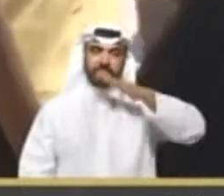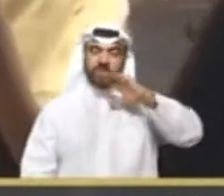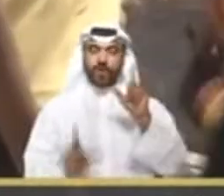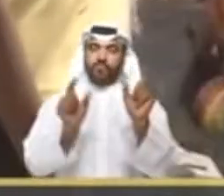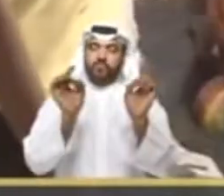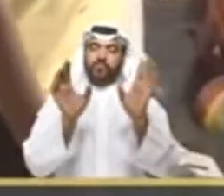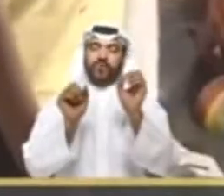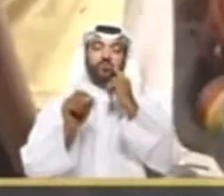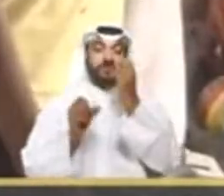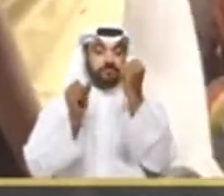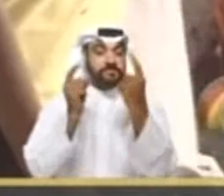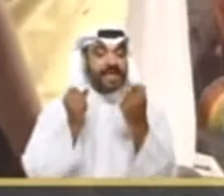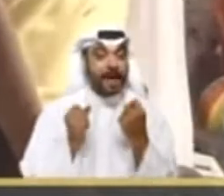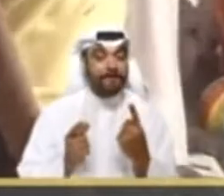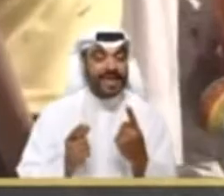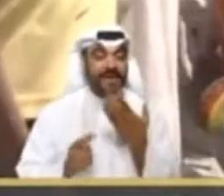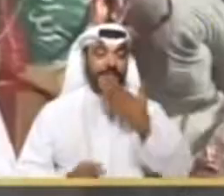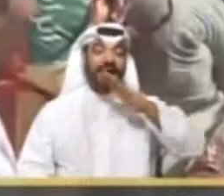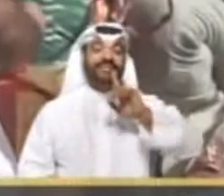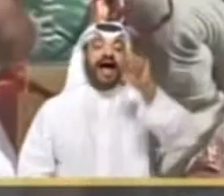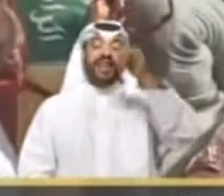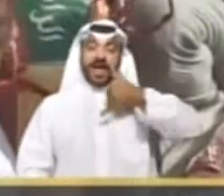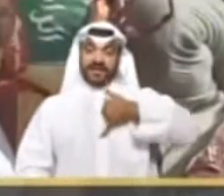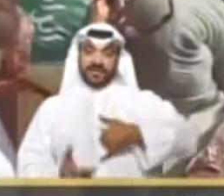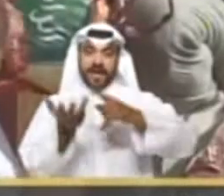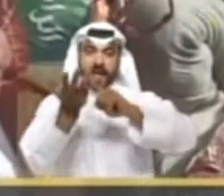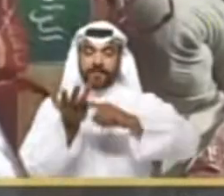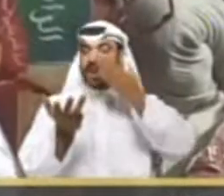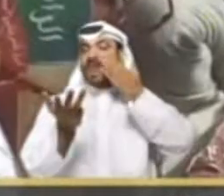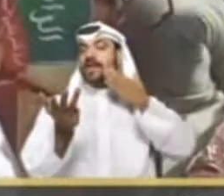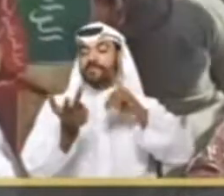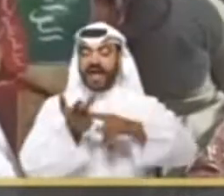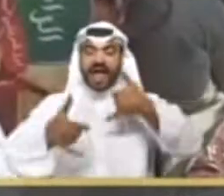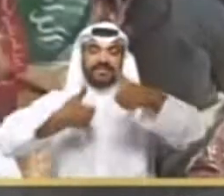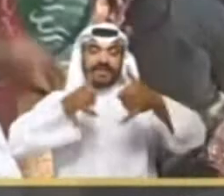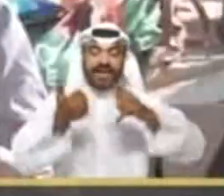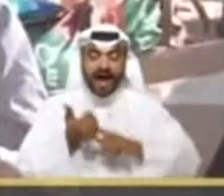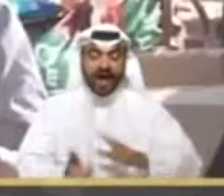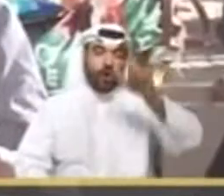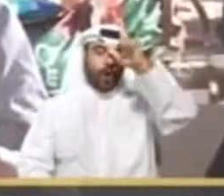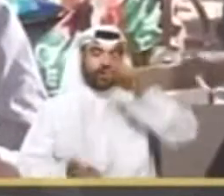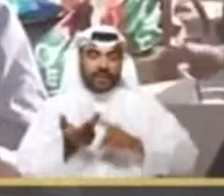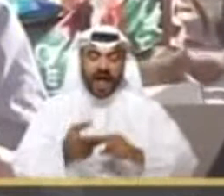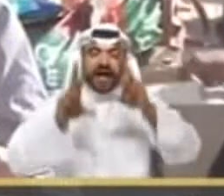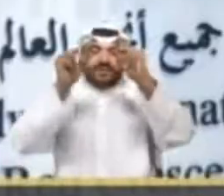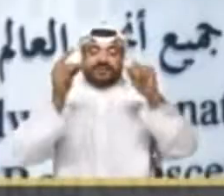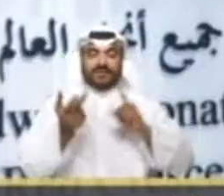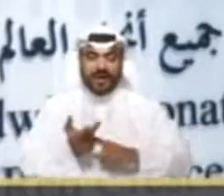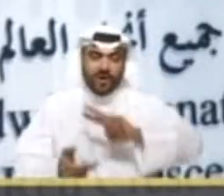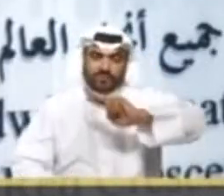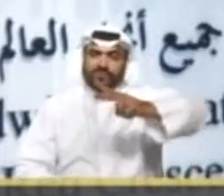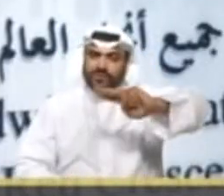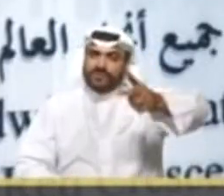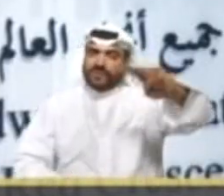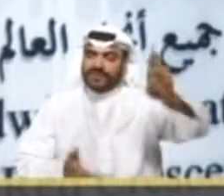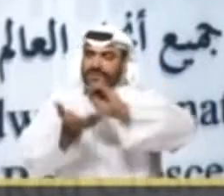باهتمام بالغ من قبل الجمعية التي تقدم الكثير من المساعدات وخاصة في المجال الصحي. الآن